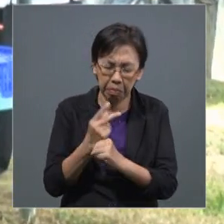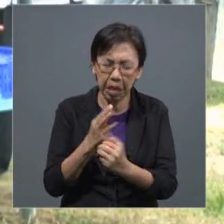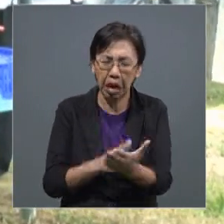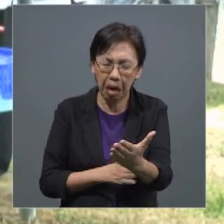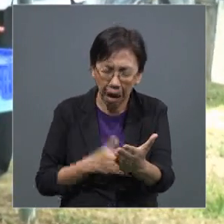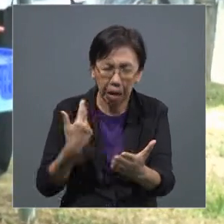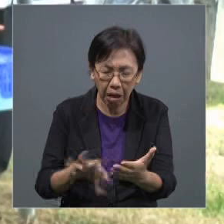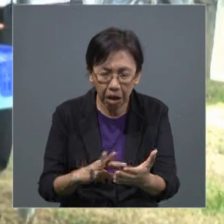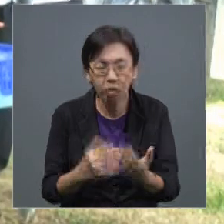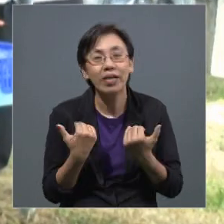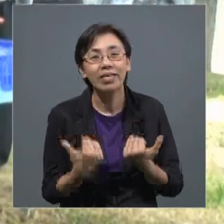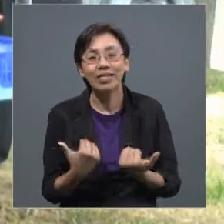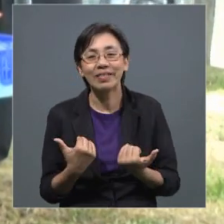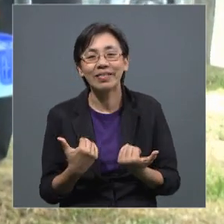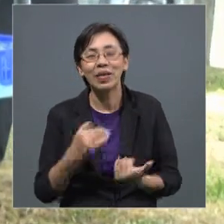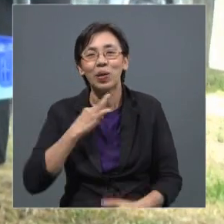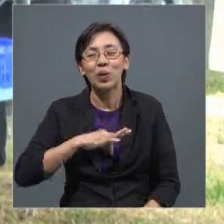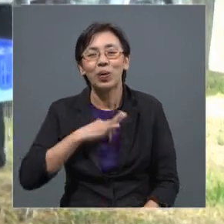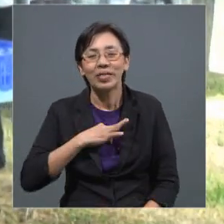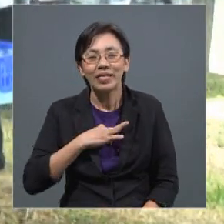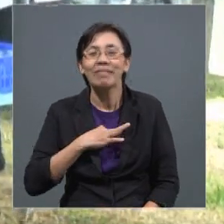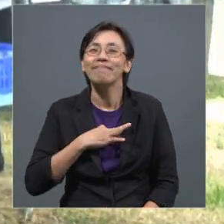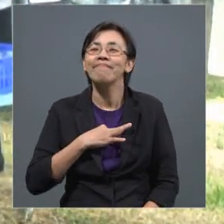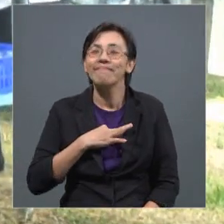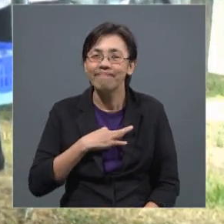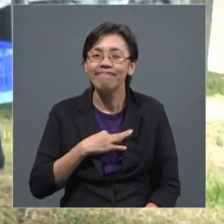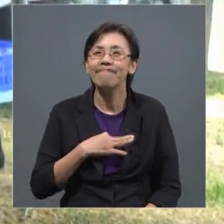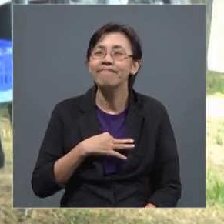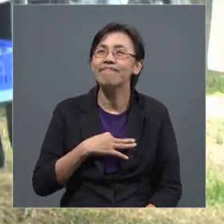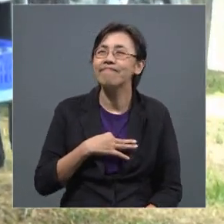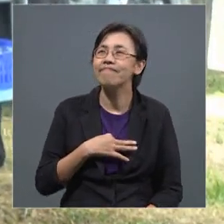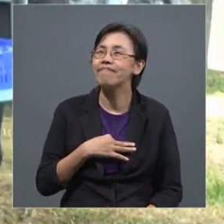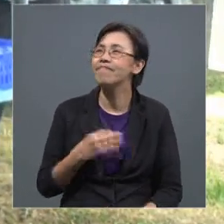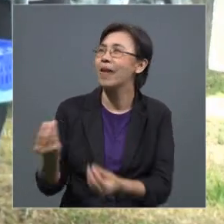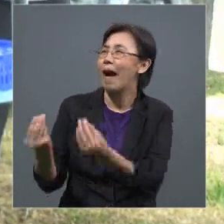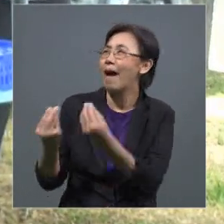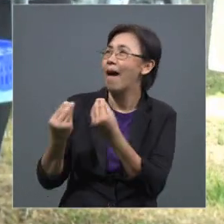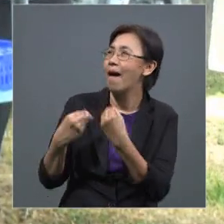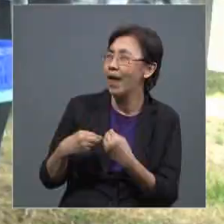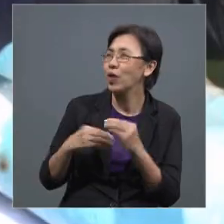อนนี้ก็ถือว่าเป็นพระมหากรุณาธิคุณ